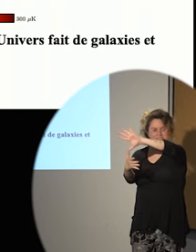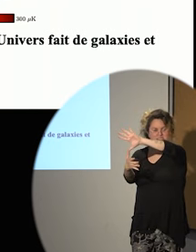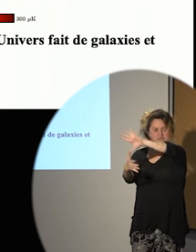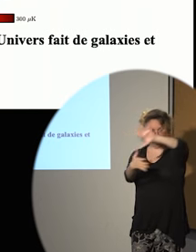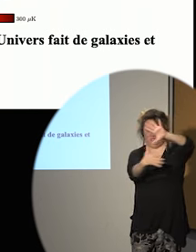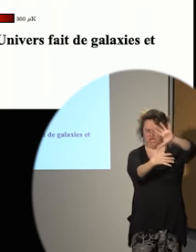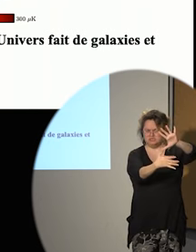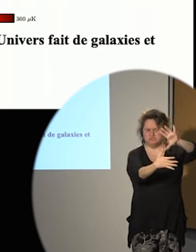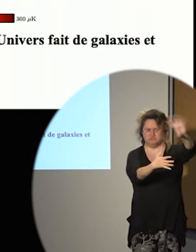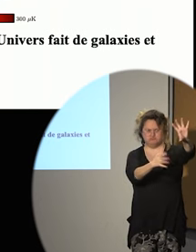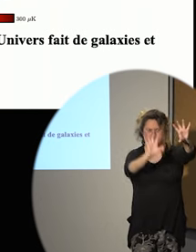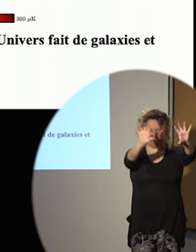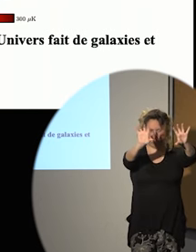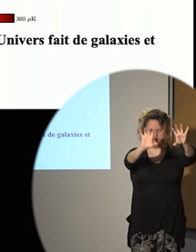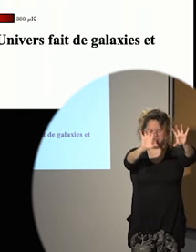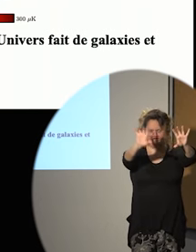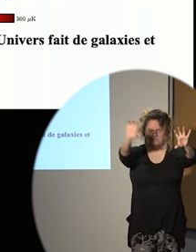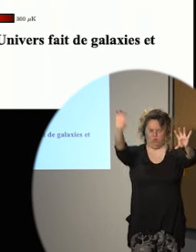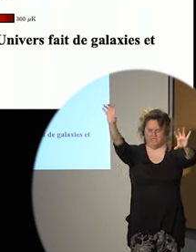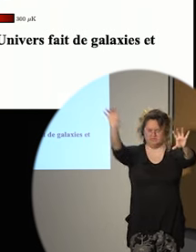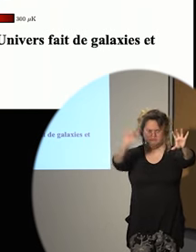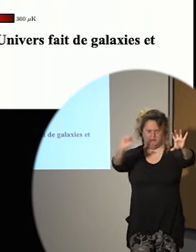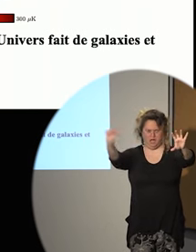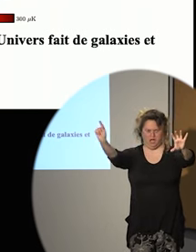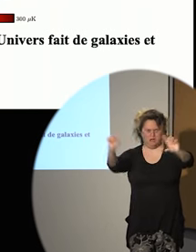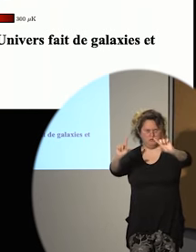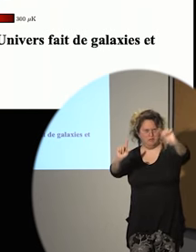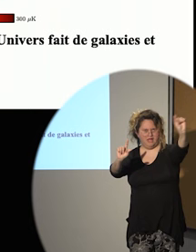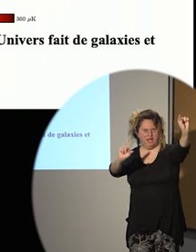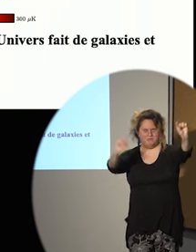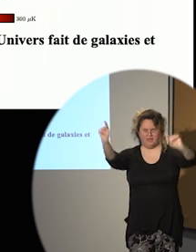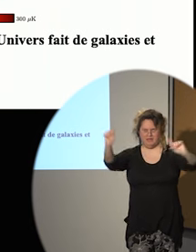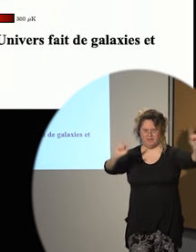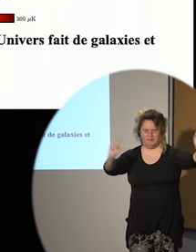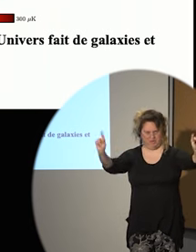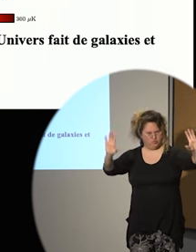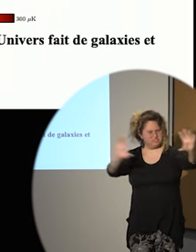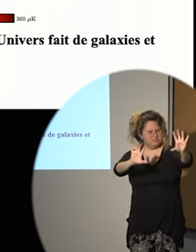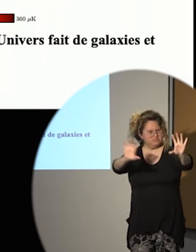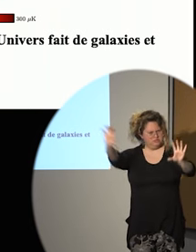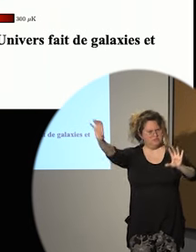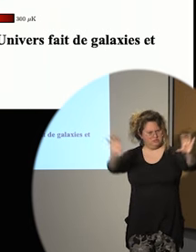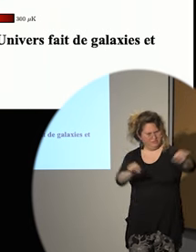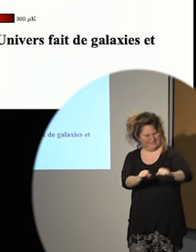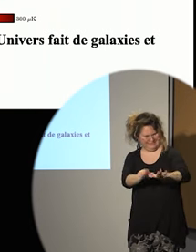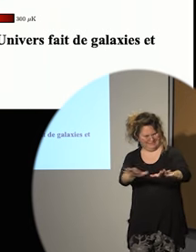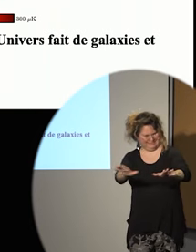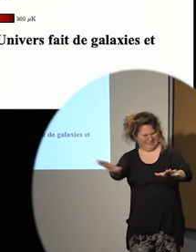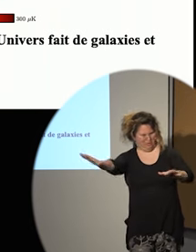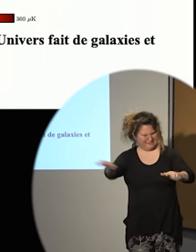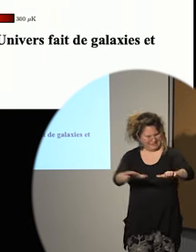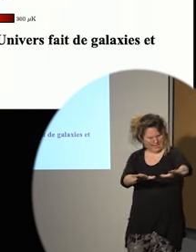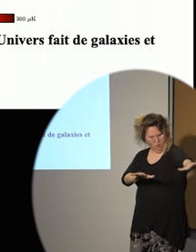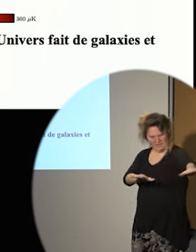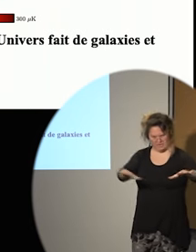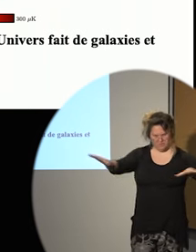autres. Mais ça ne va évidemment pas toucher la structure atomique, la structure jusqu'à la taille d'une galaxie, ça ne va pas